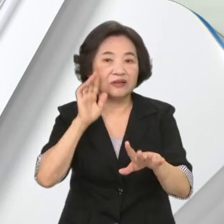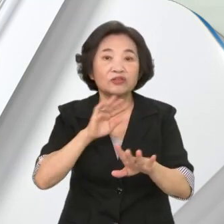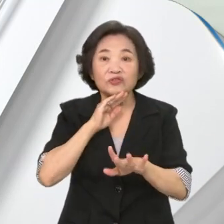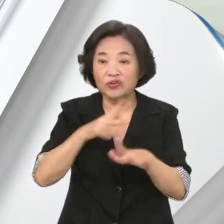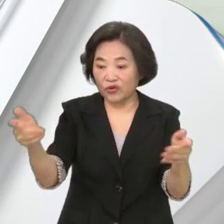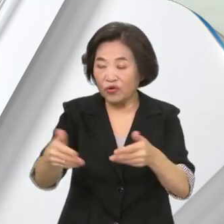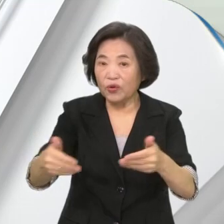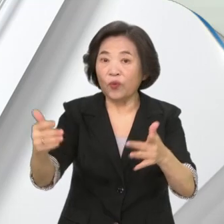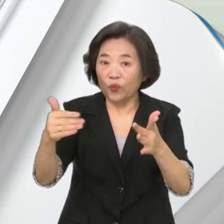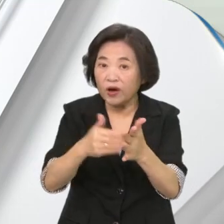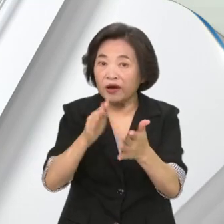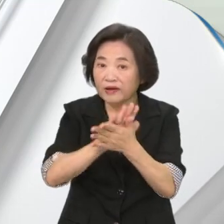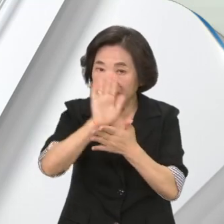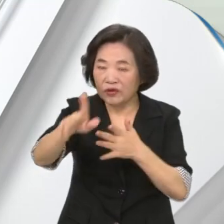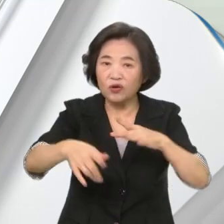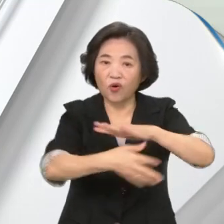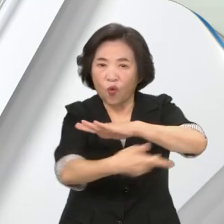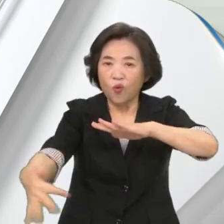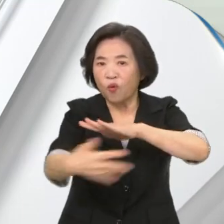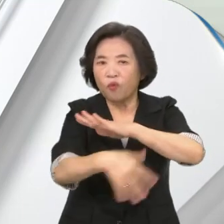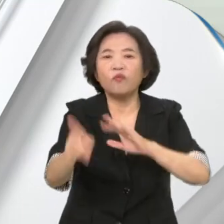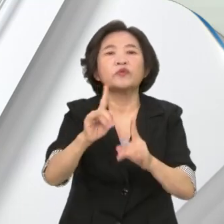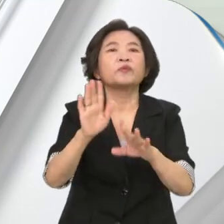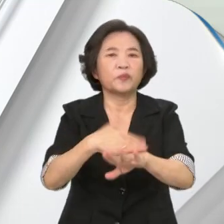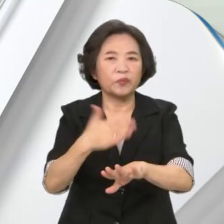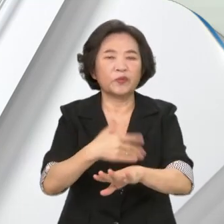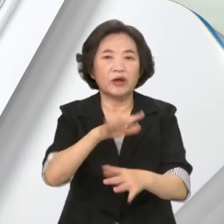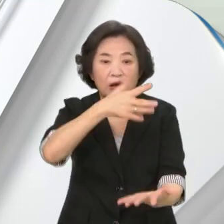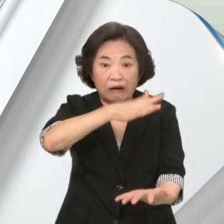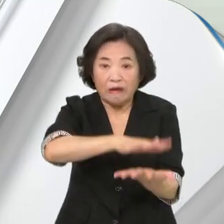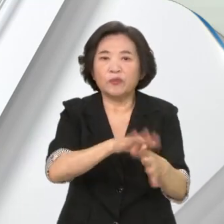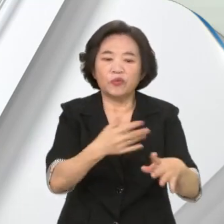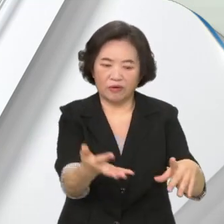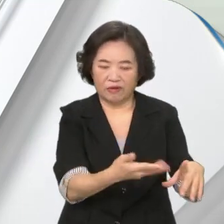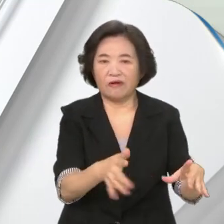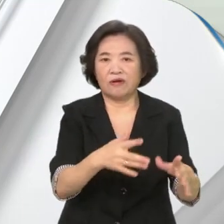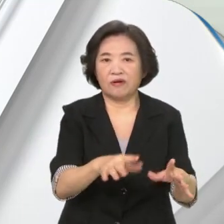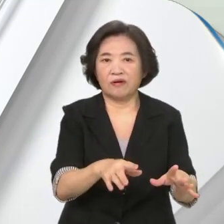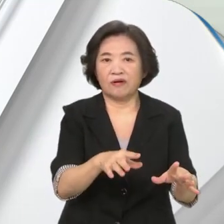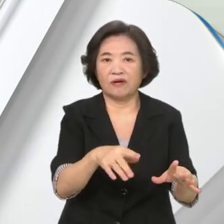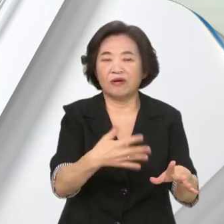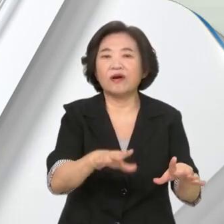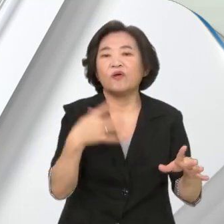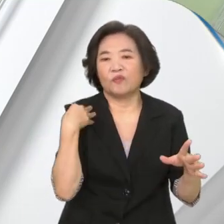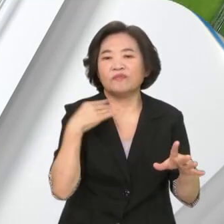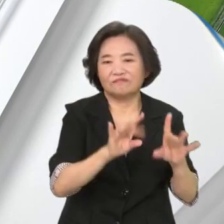过，等也嘅等建工厂结束过后，也嘅水位就唔会高下降咧。